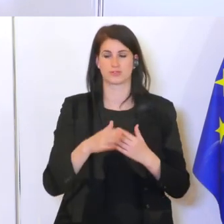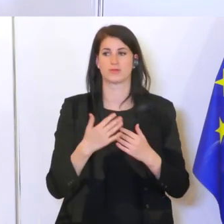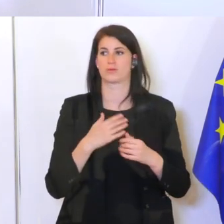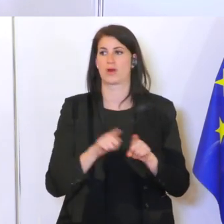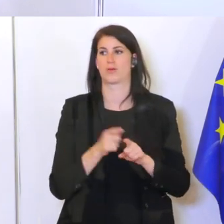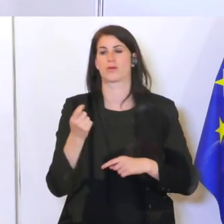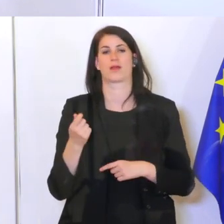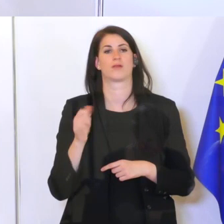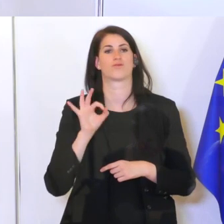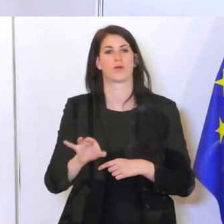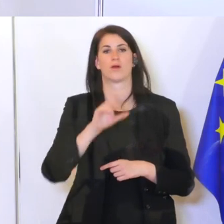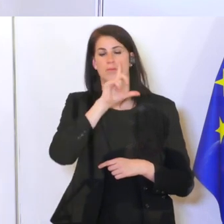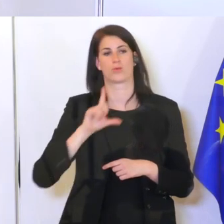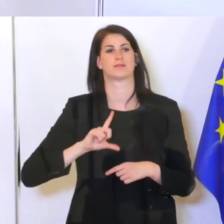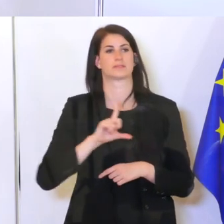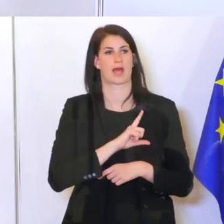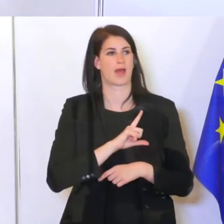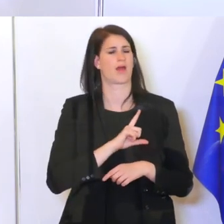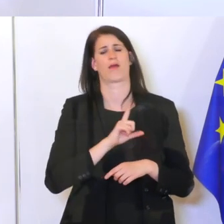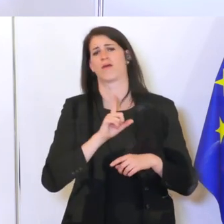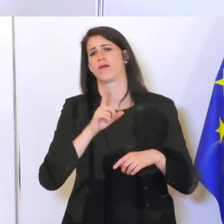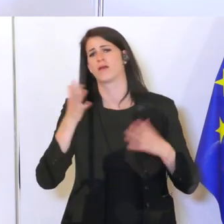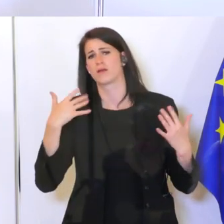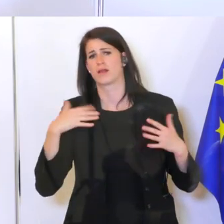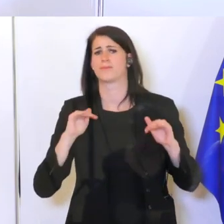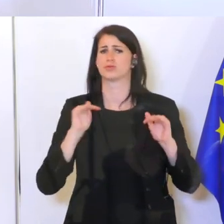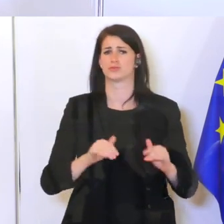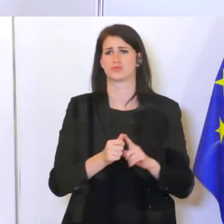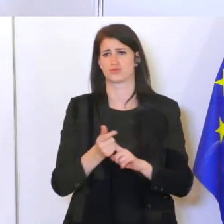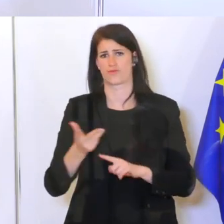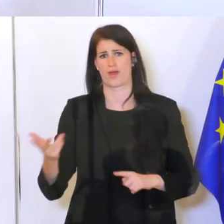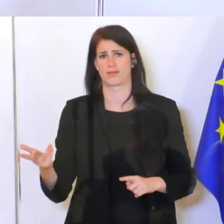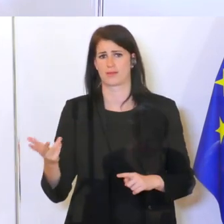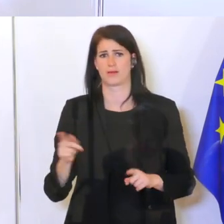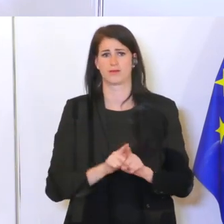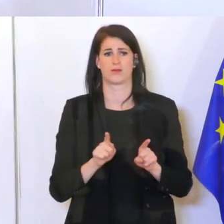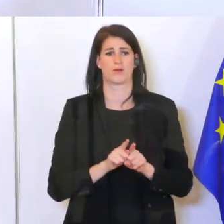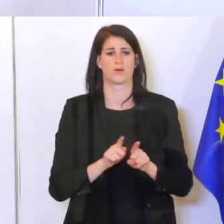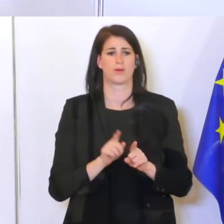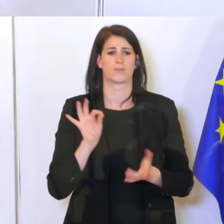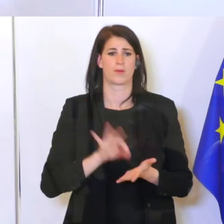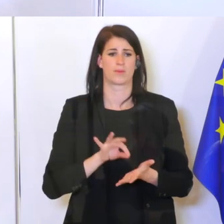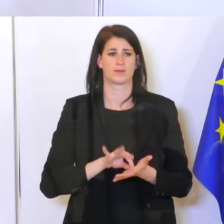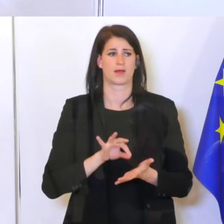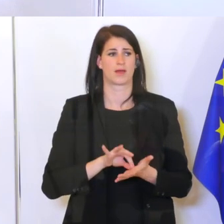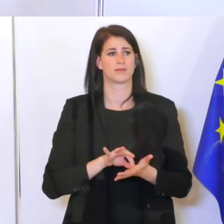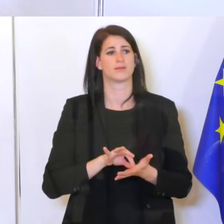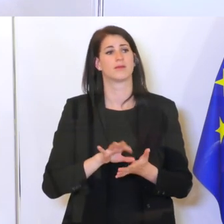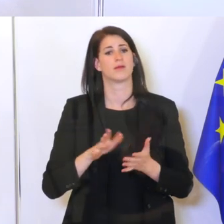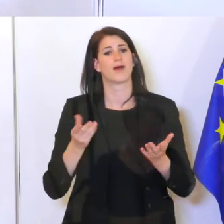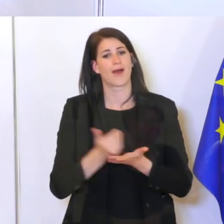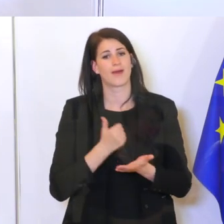den Klimaschutz und vieles andere. Was natürlich nicht möglich ist, ist derzeit eine valide Einnahmenschätzung vorzulegen, weil sich auch die